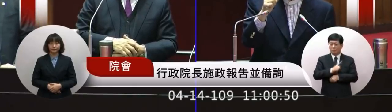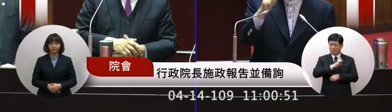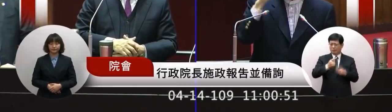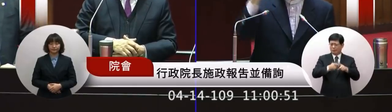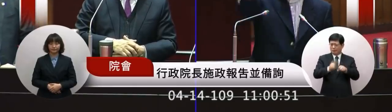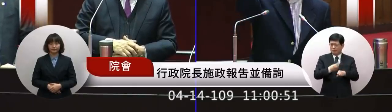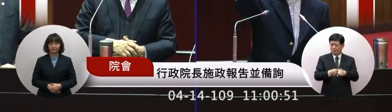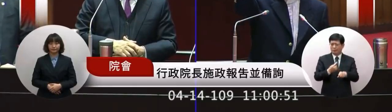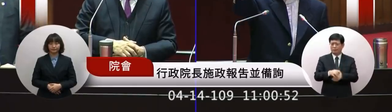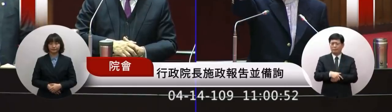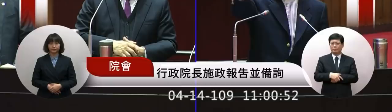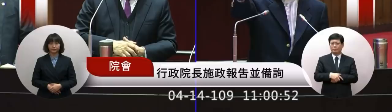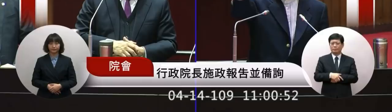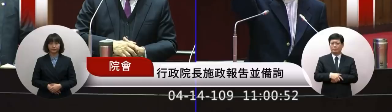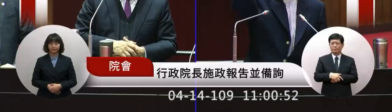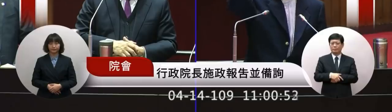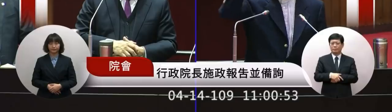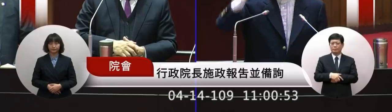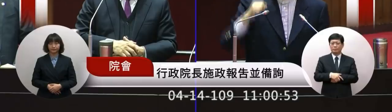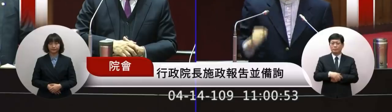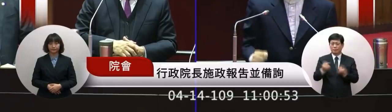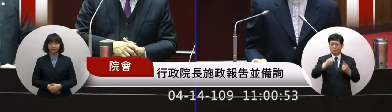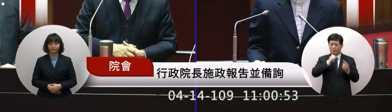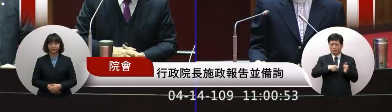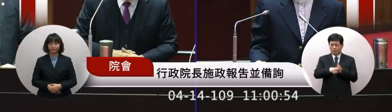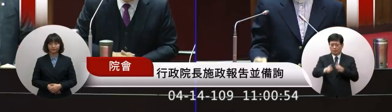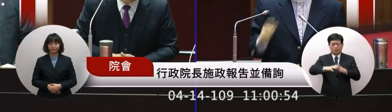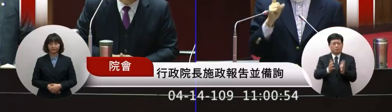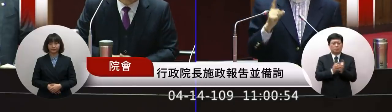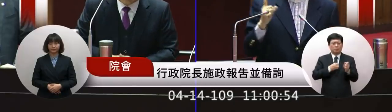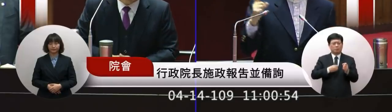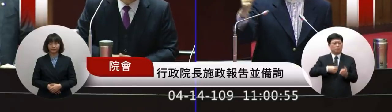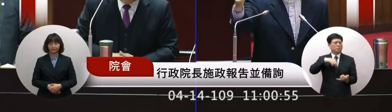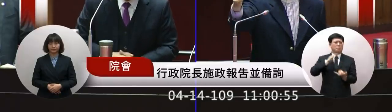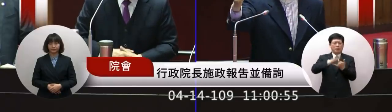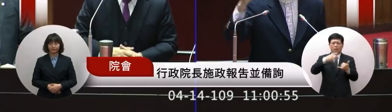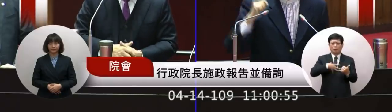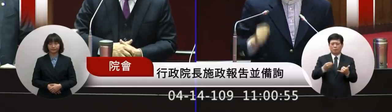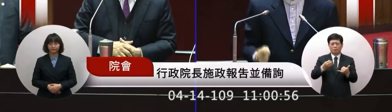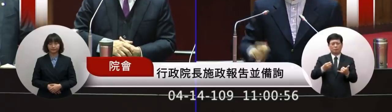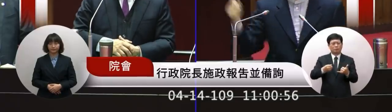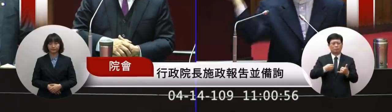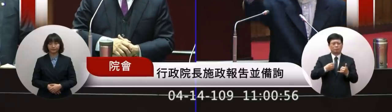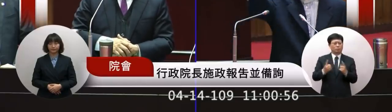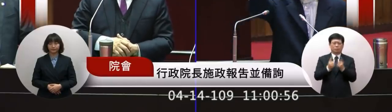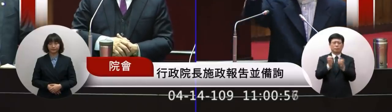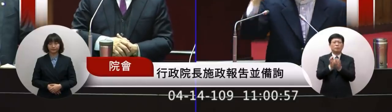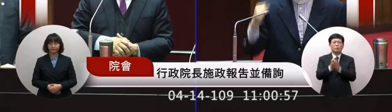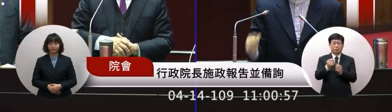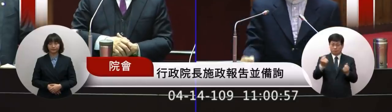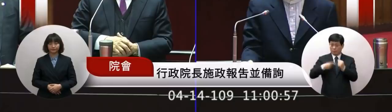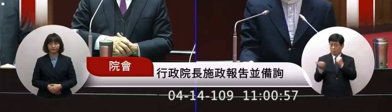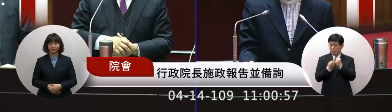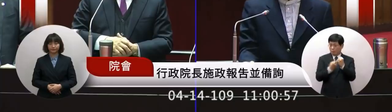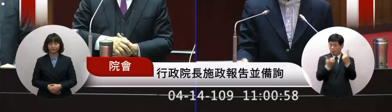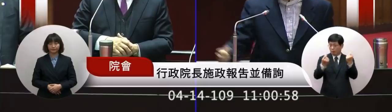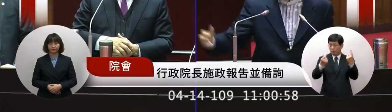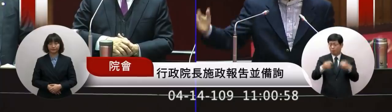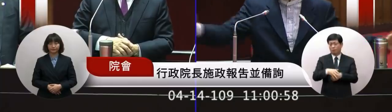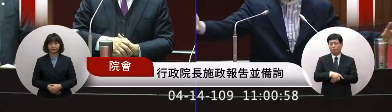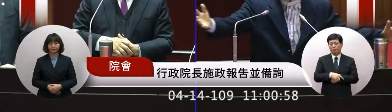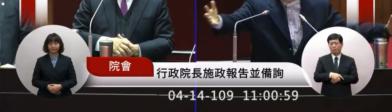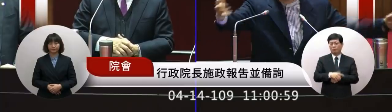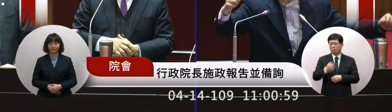个性，直球对垒，所以直球对垒啦，哦，棒球啊，怕棒球直球对垒，所以